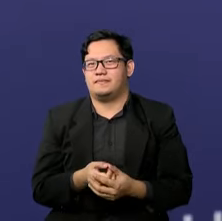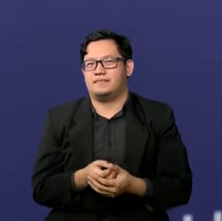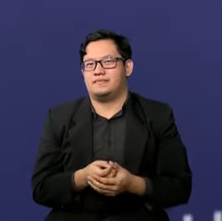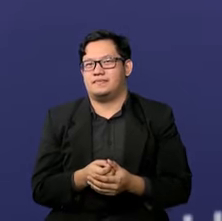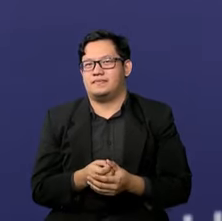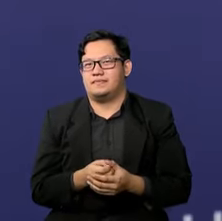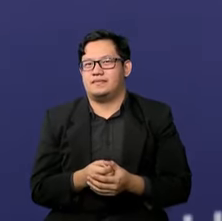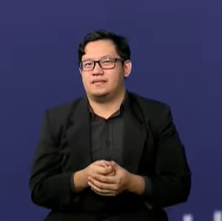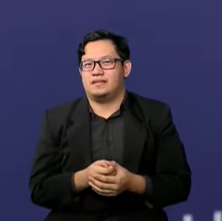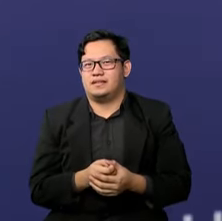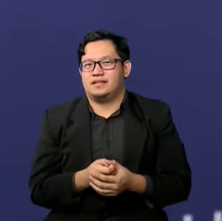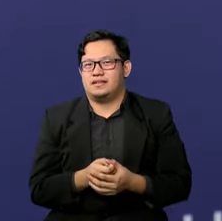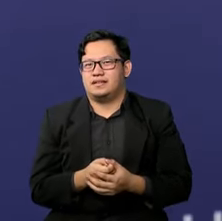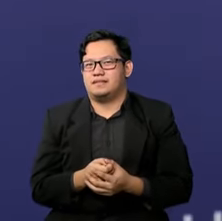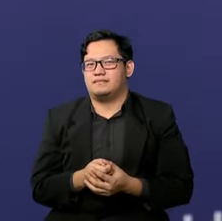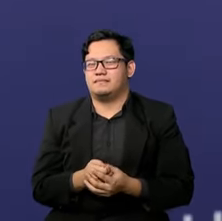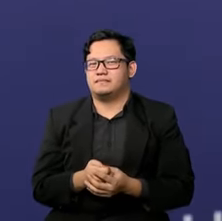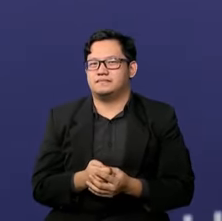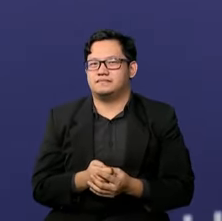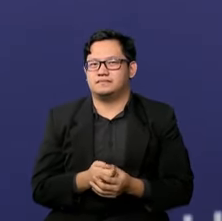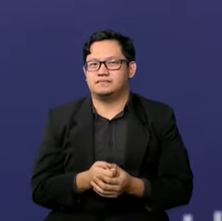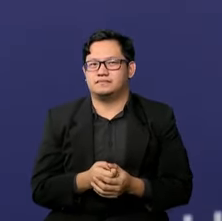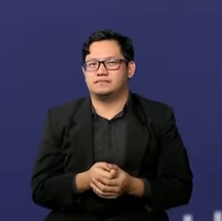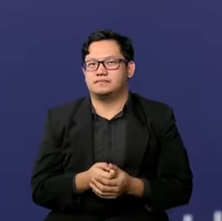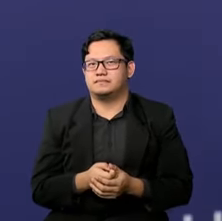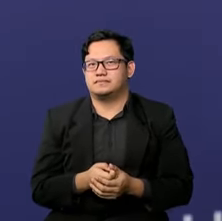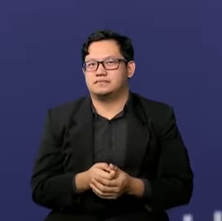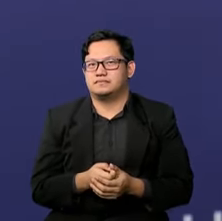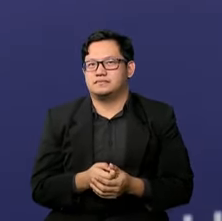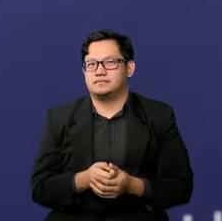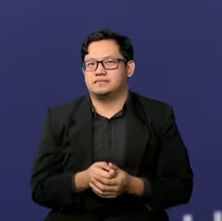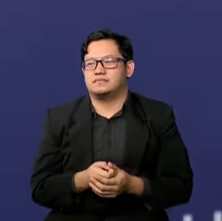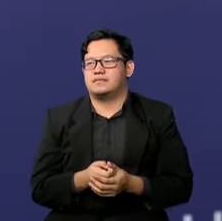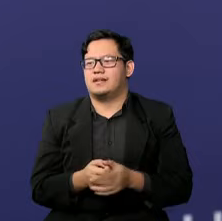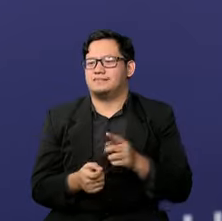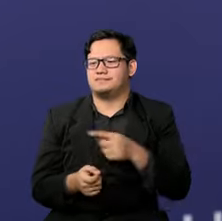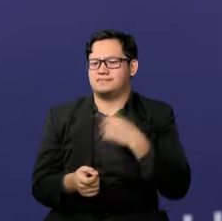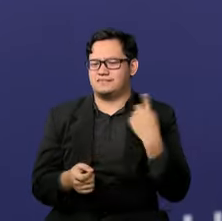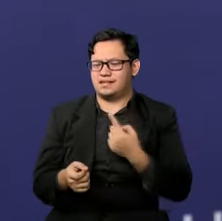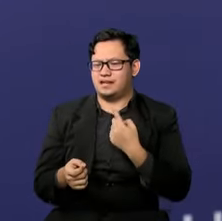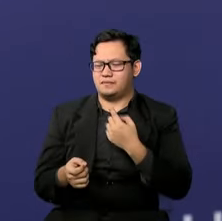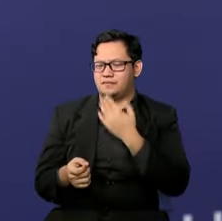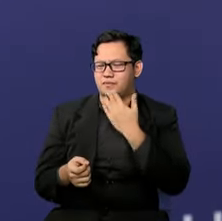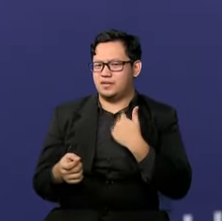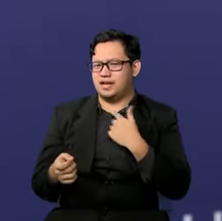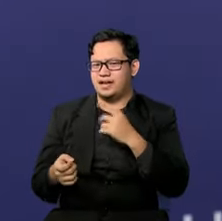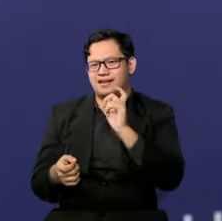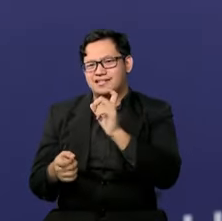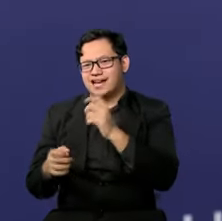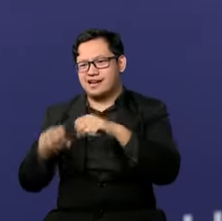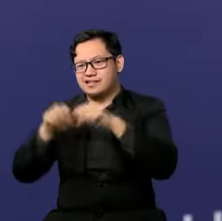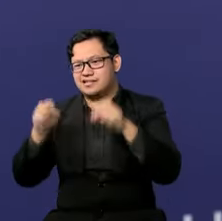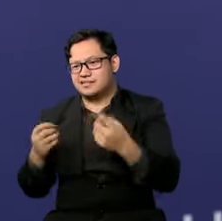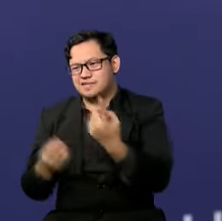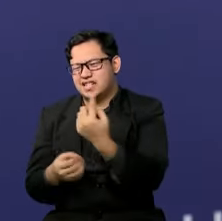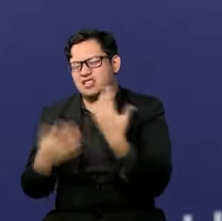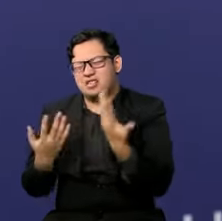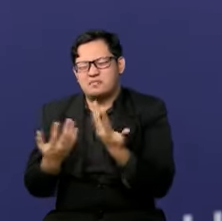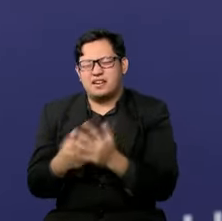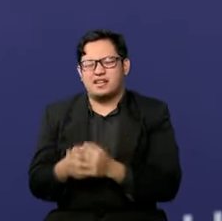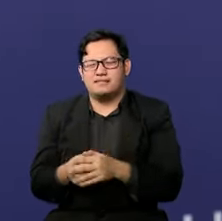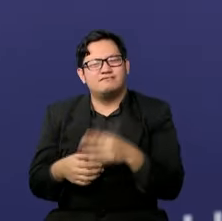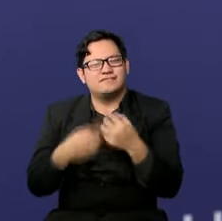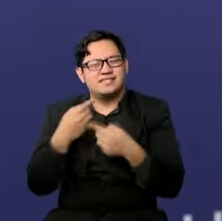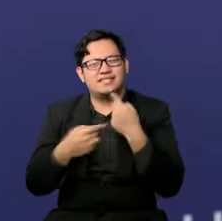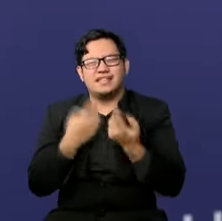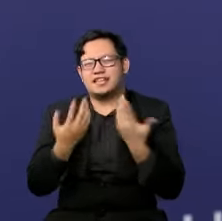berdoa dengan ini kuat Apakah kita punya kekebalan tersendiri atau gimana sih bahkan dengan orang nggak percaya apa